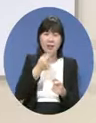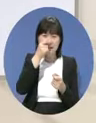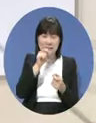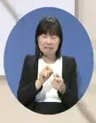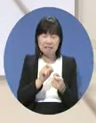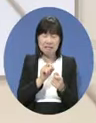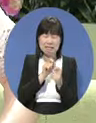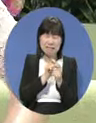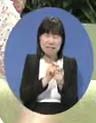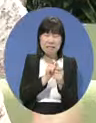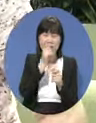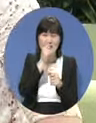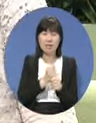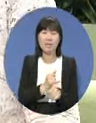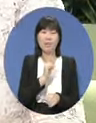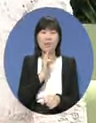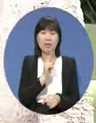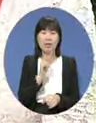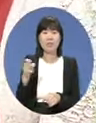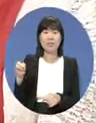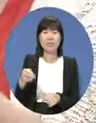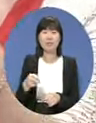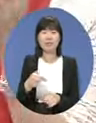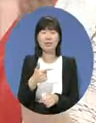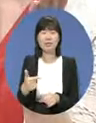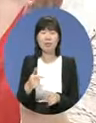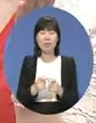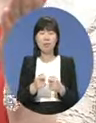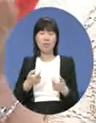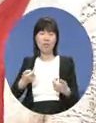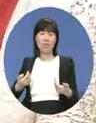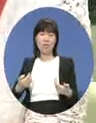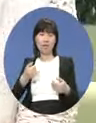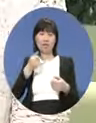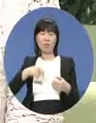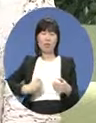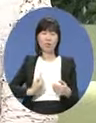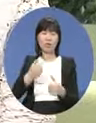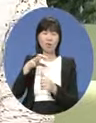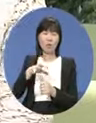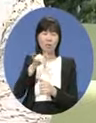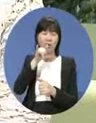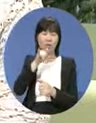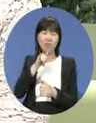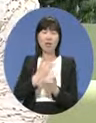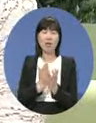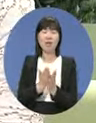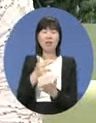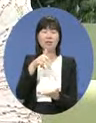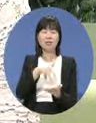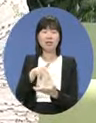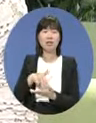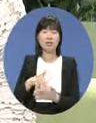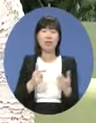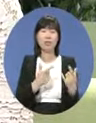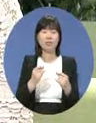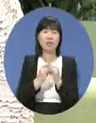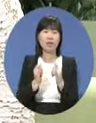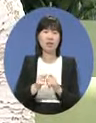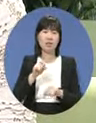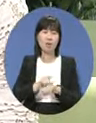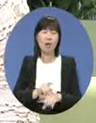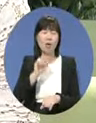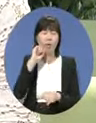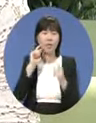치대는 아이들 있죠. 이렇게 하는 애들. 아니면은 너무 이렇게 멀리 떨어져가지고 혼자 고립돼 있는 아이들. 이런 경우들이 모두가 다 사회성에